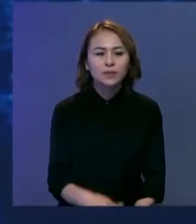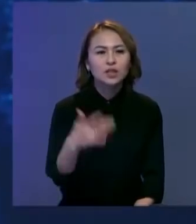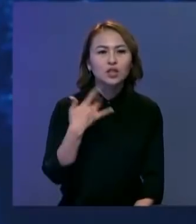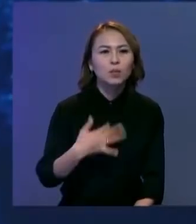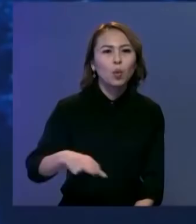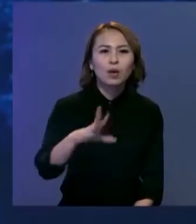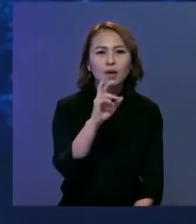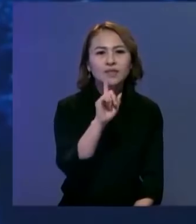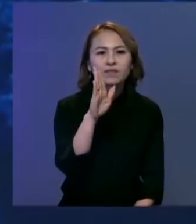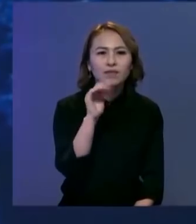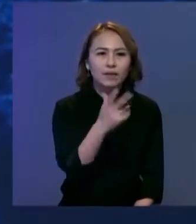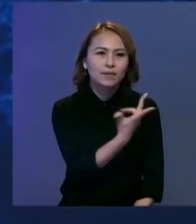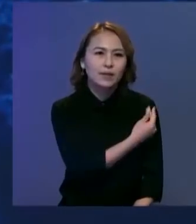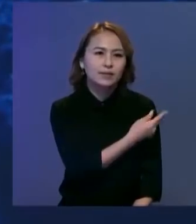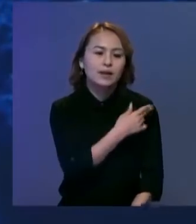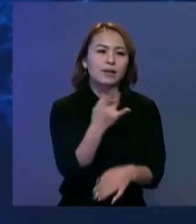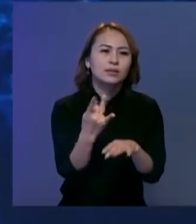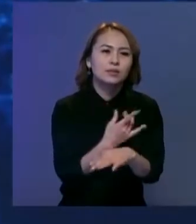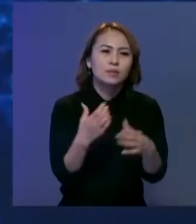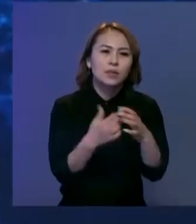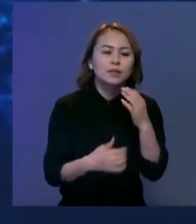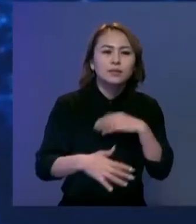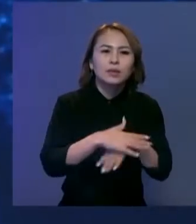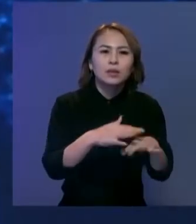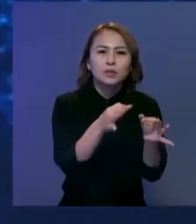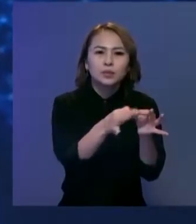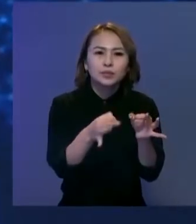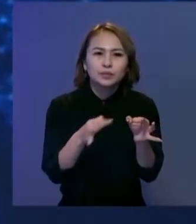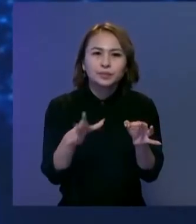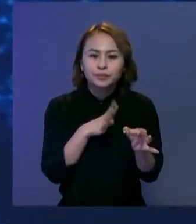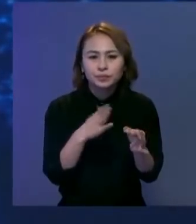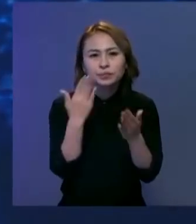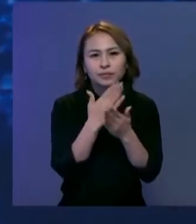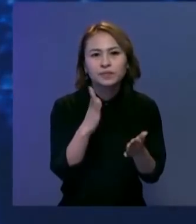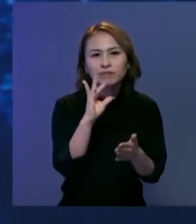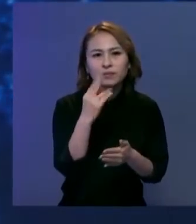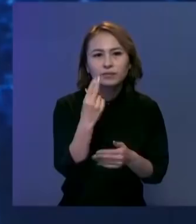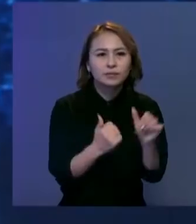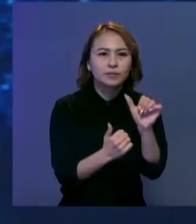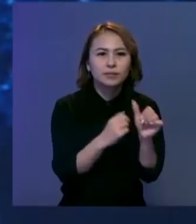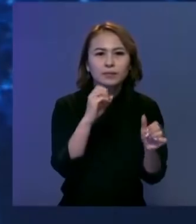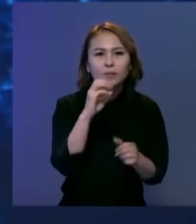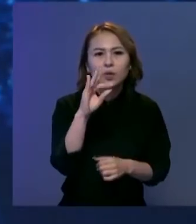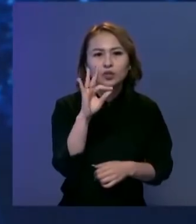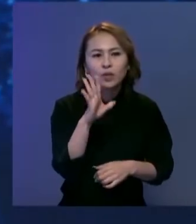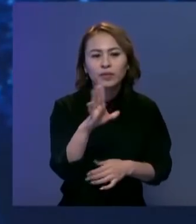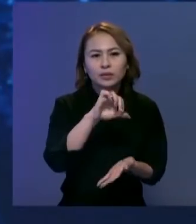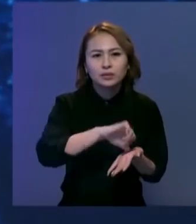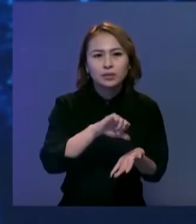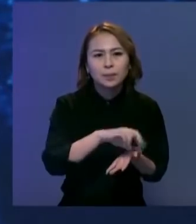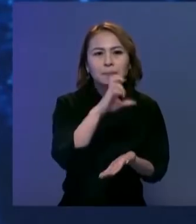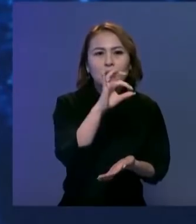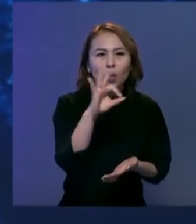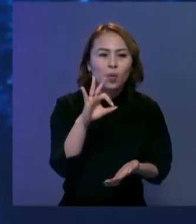облысынан КАЗ-ВАК вакцинасының алғашқы партиясы еліміздің аймақтарына жүнелтілді. Бұл шараға вице-премьер ералы тоқ жанып қатсты.